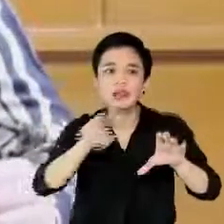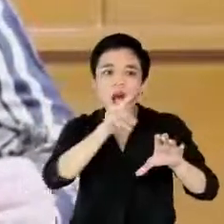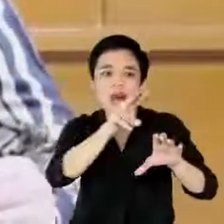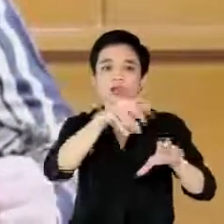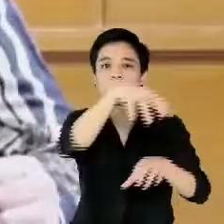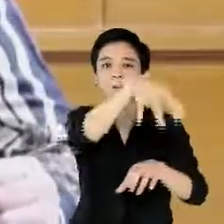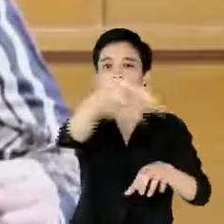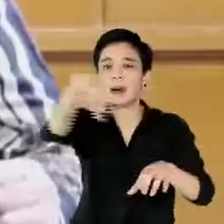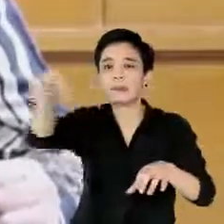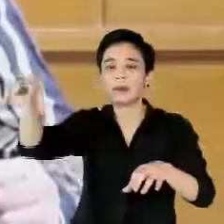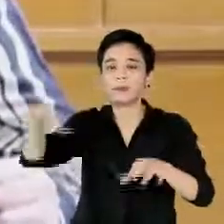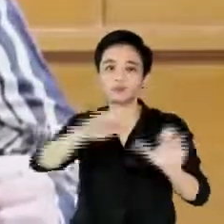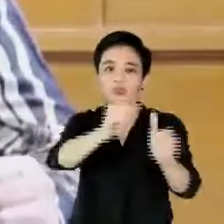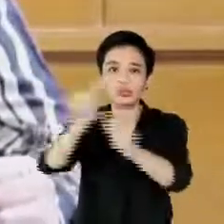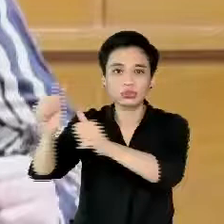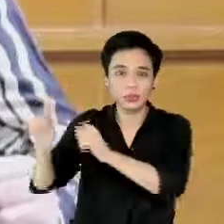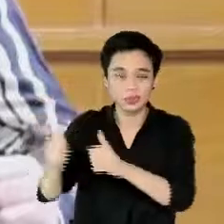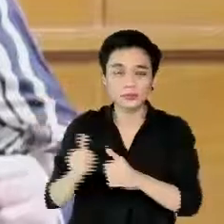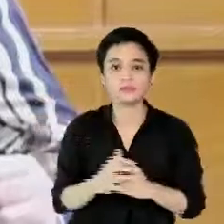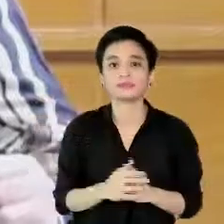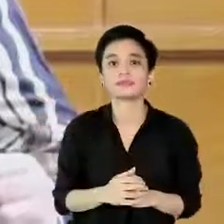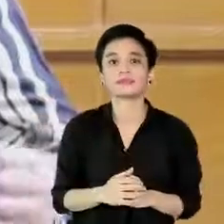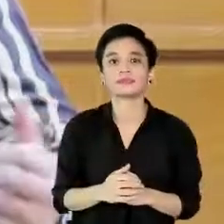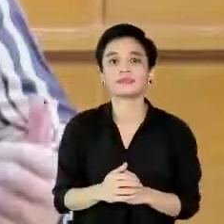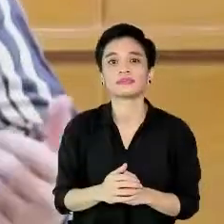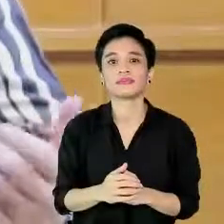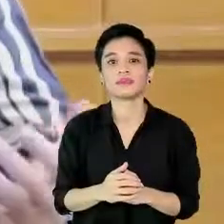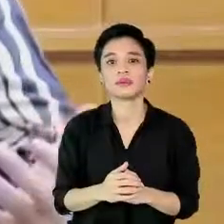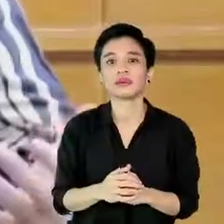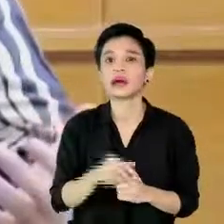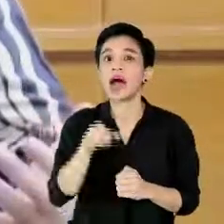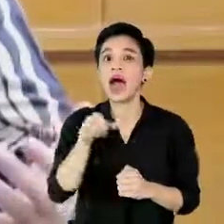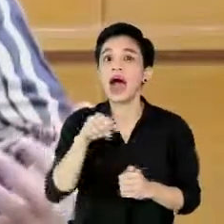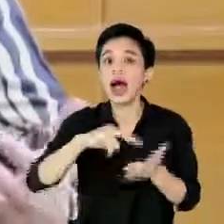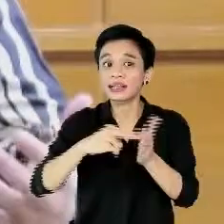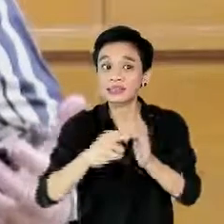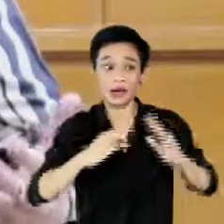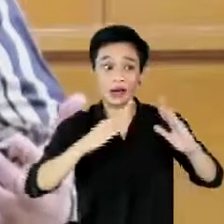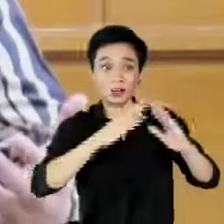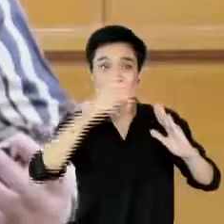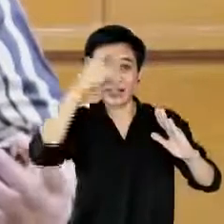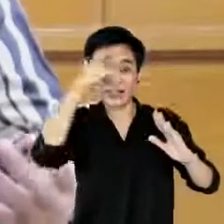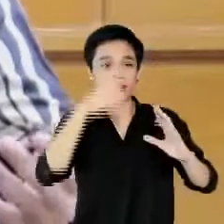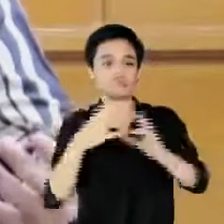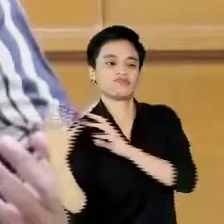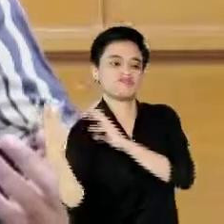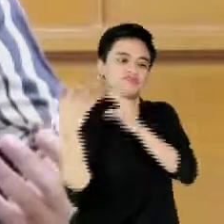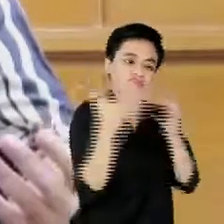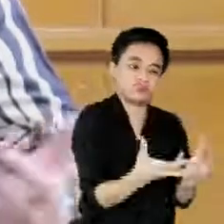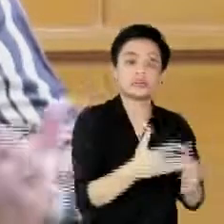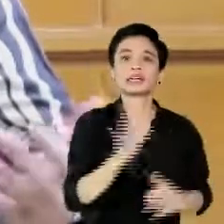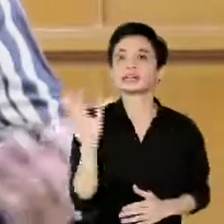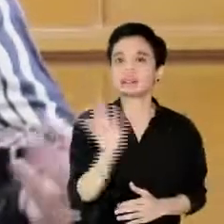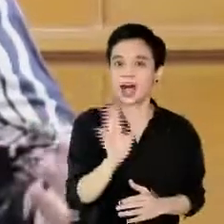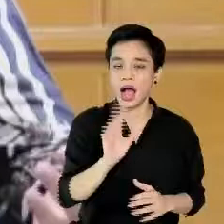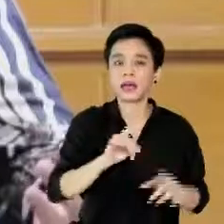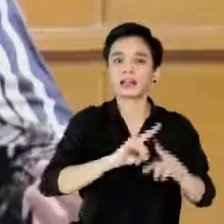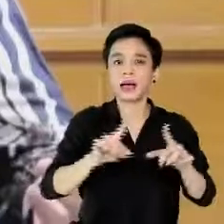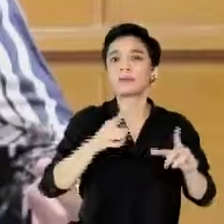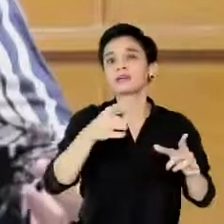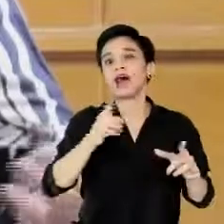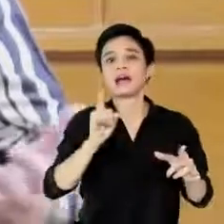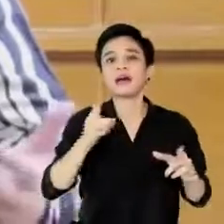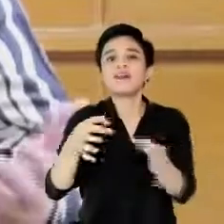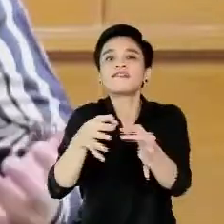spesifik di setiap wilayah inilah makanya bahwa beban di rumah sakit ini bisa dibagi dengan fasilitas-fasilitas